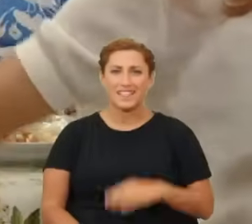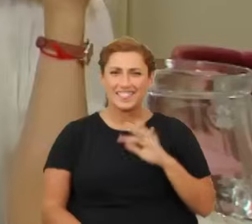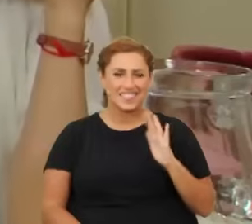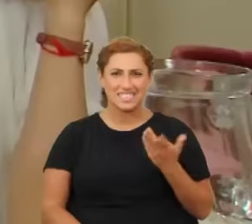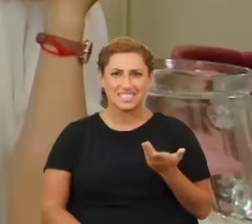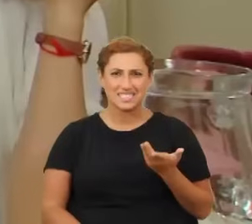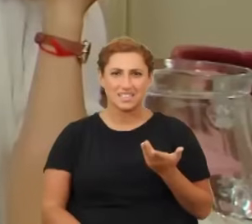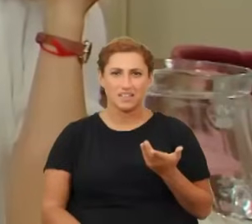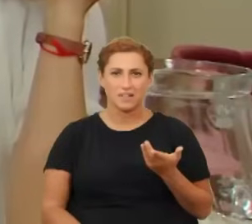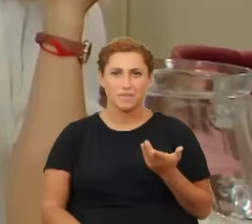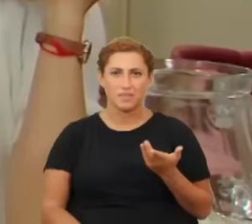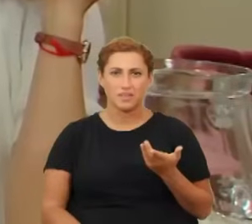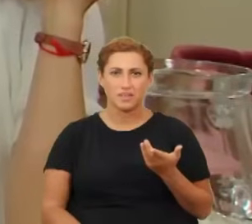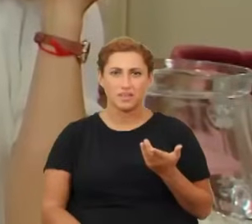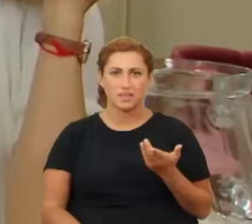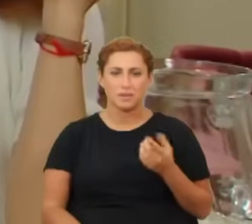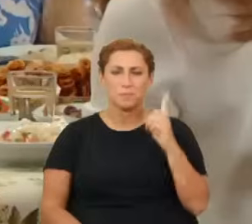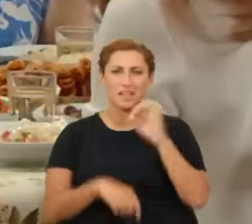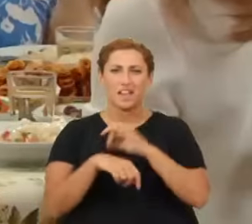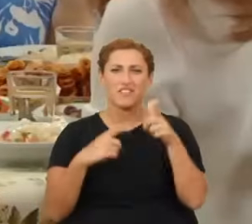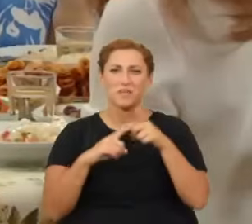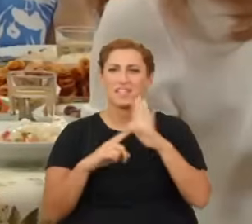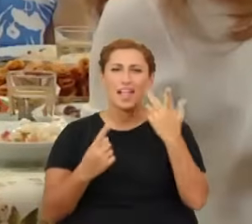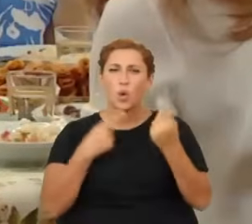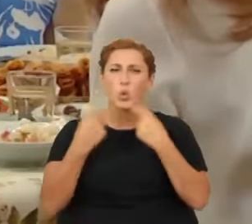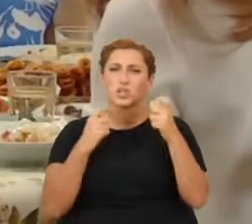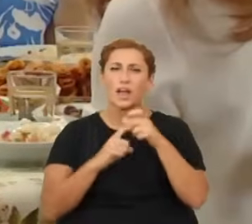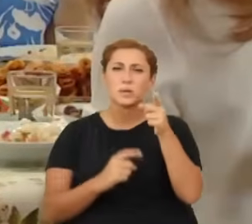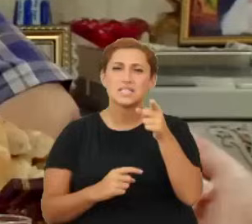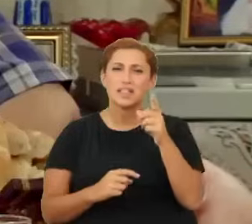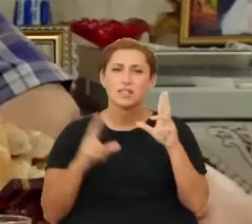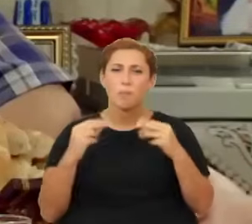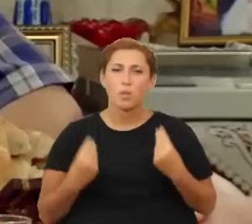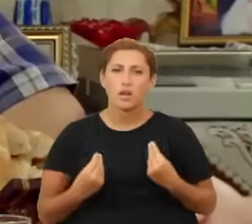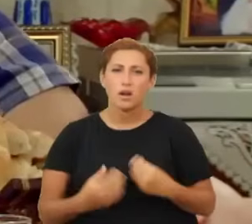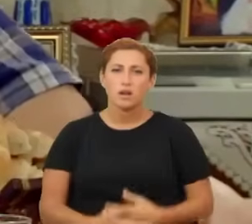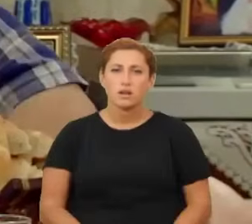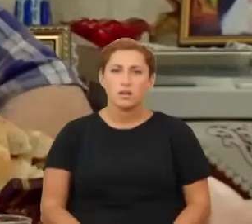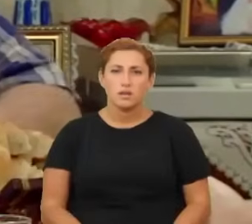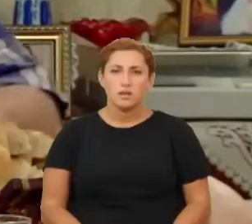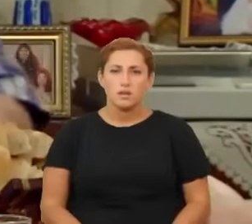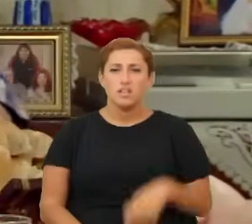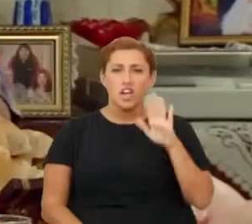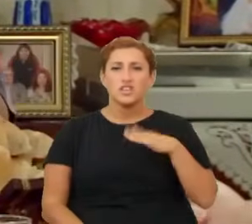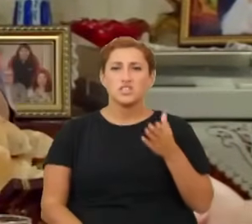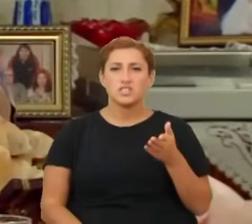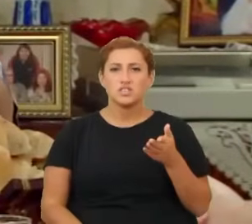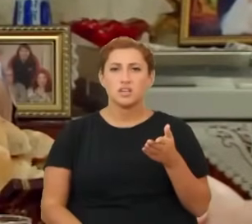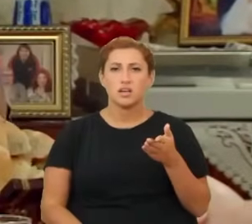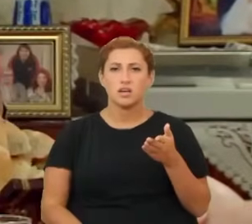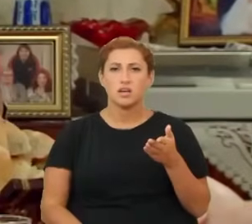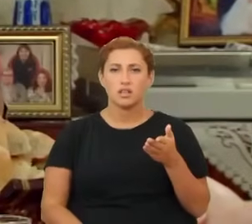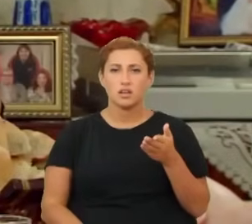Nasıl yani? Bir dakika Fehmi'ciğim, ne konuştu Ergun seninle tam olarak? Ya işte...